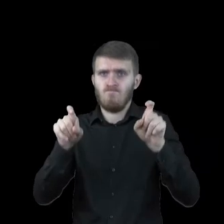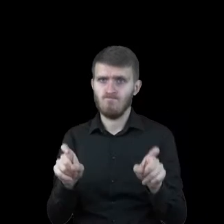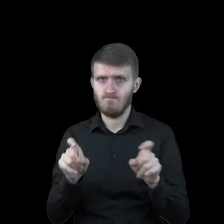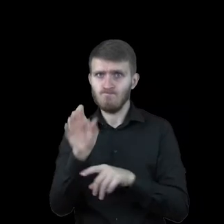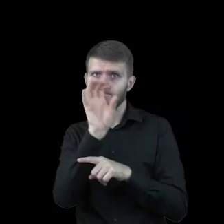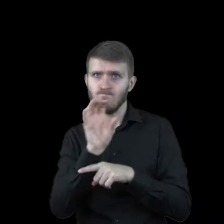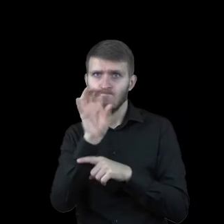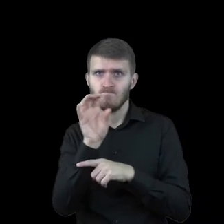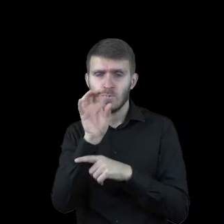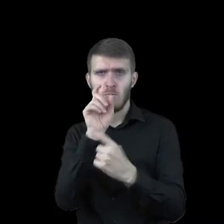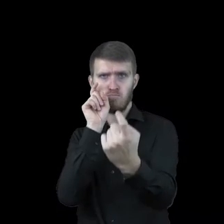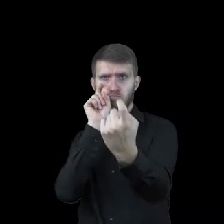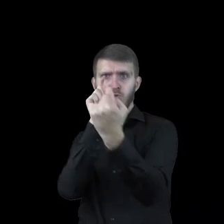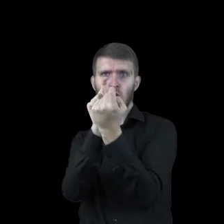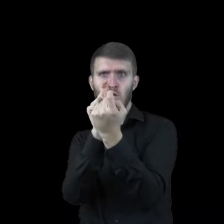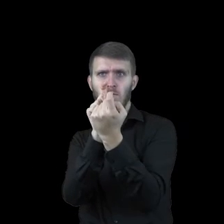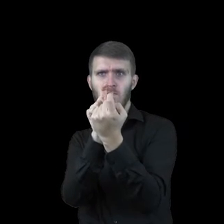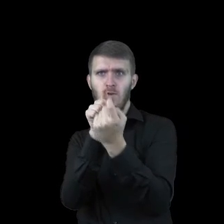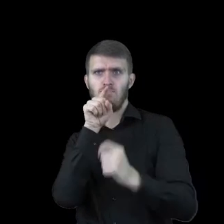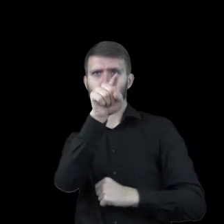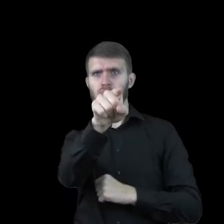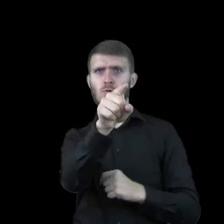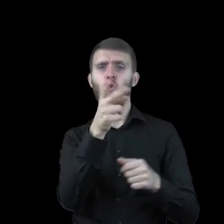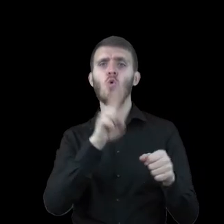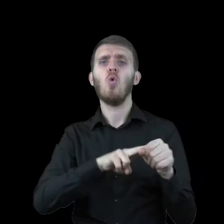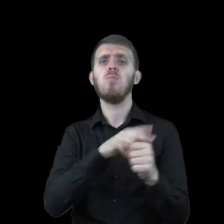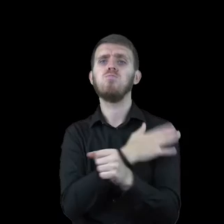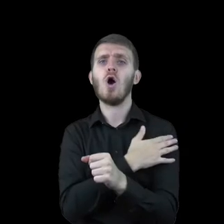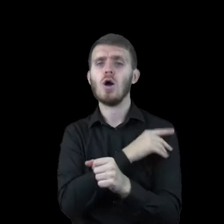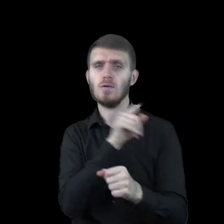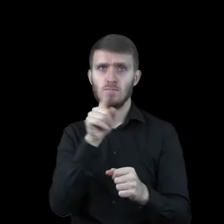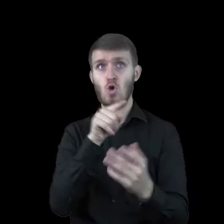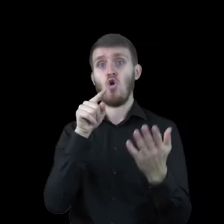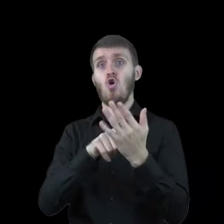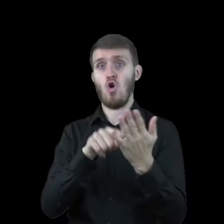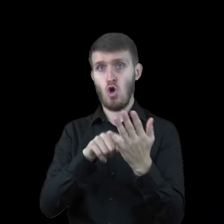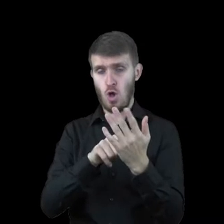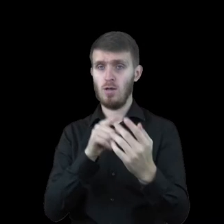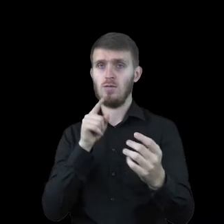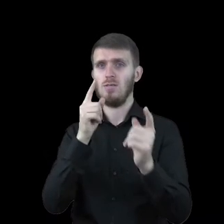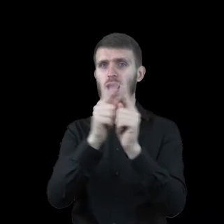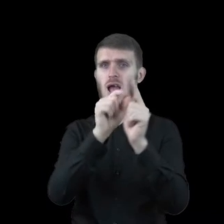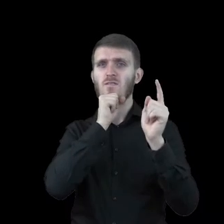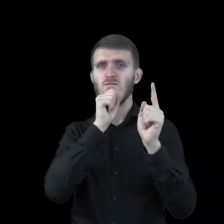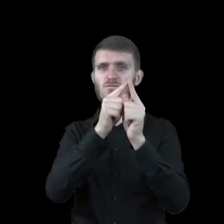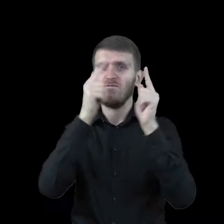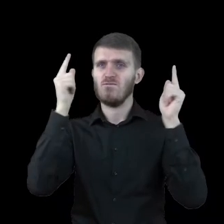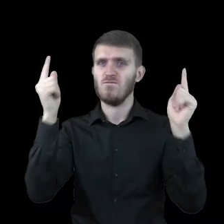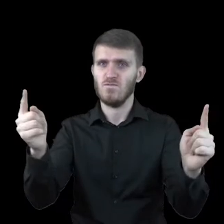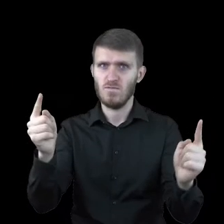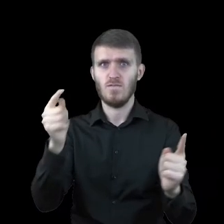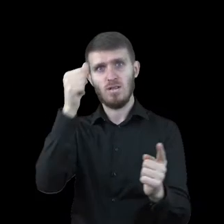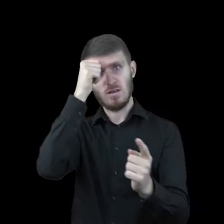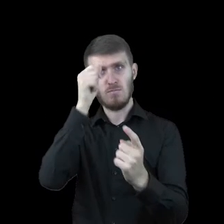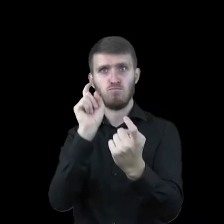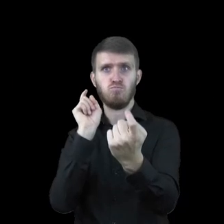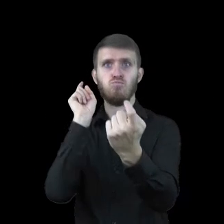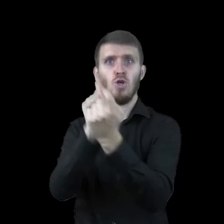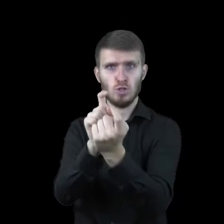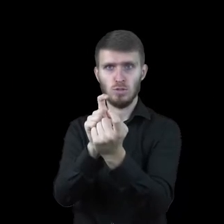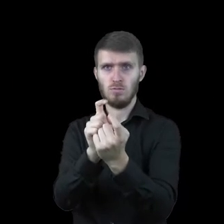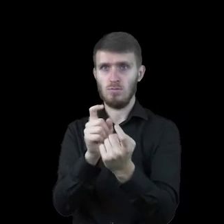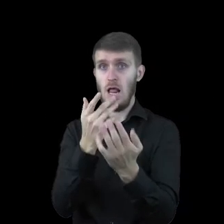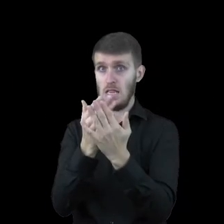gdybyśmy ustawili się w tym narożniku i popatrzeli na przeciwko, to widzimy, że znajdowałby się ten bok.